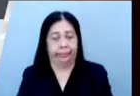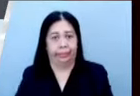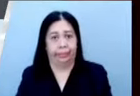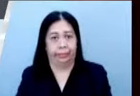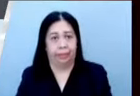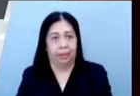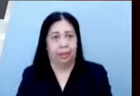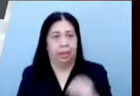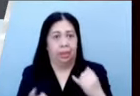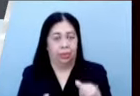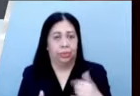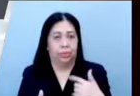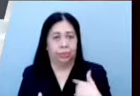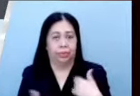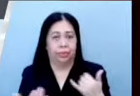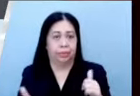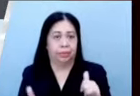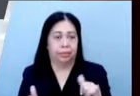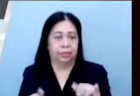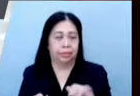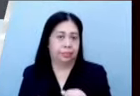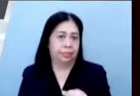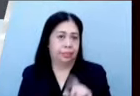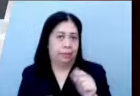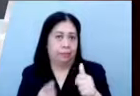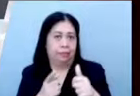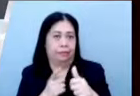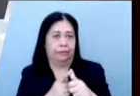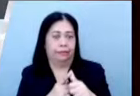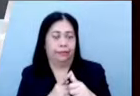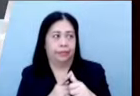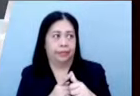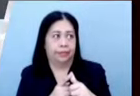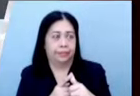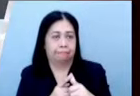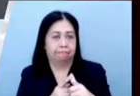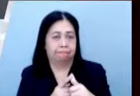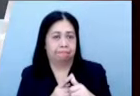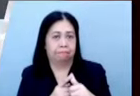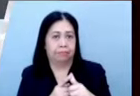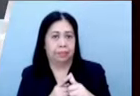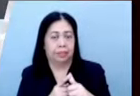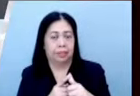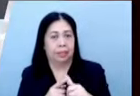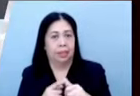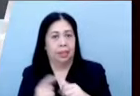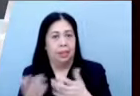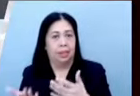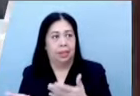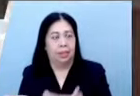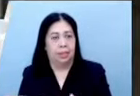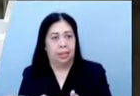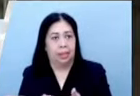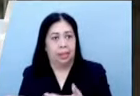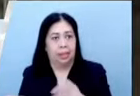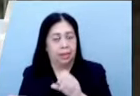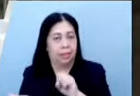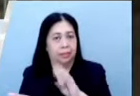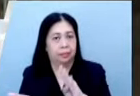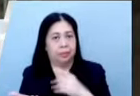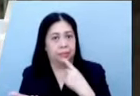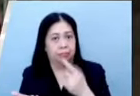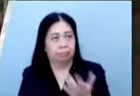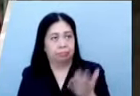ako dahil unang-una, the SP has already given his assurance to the President.